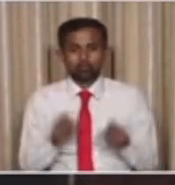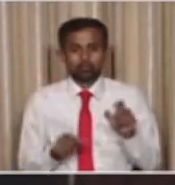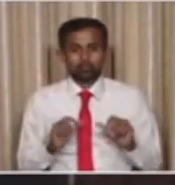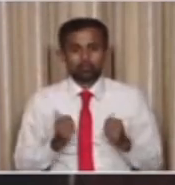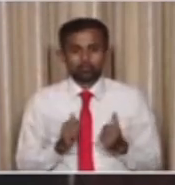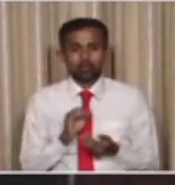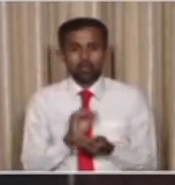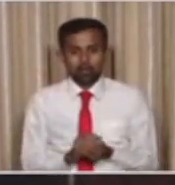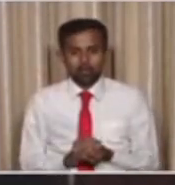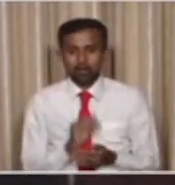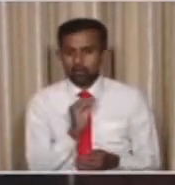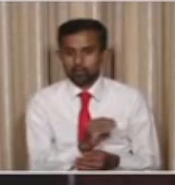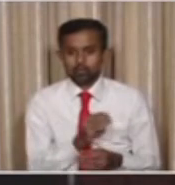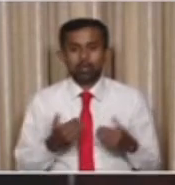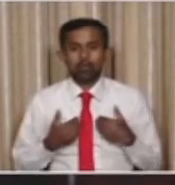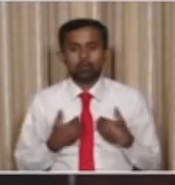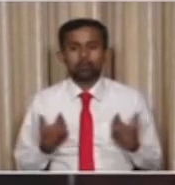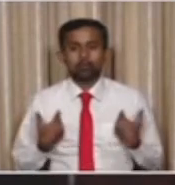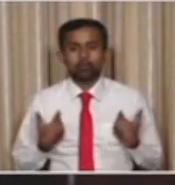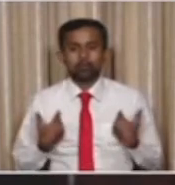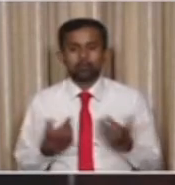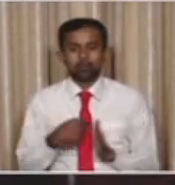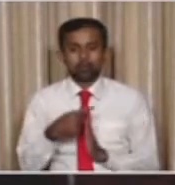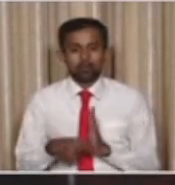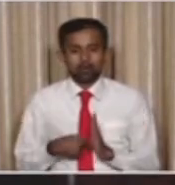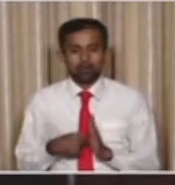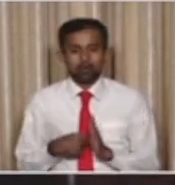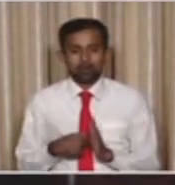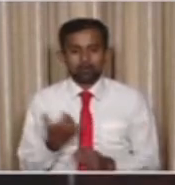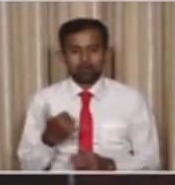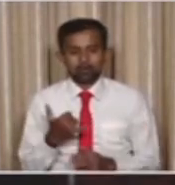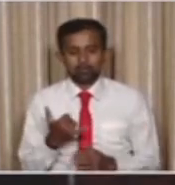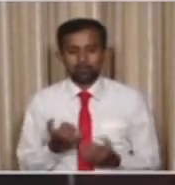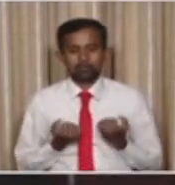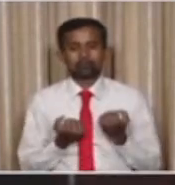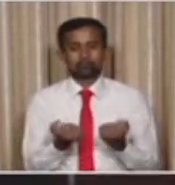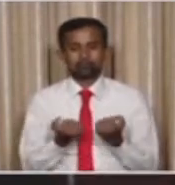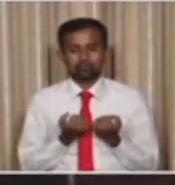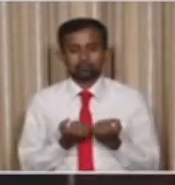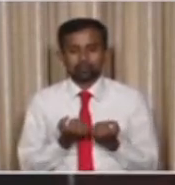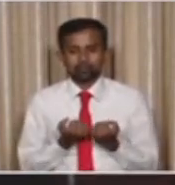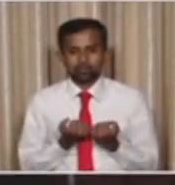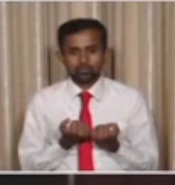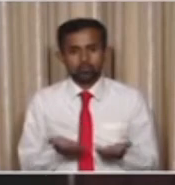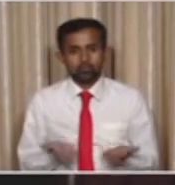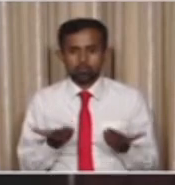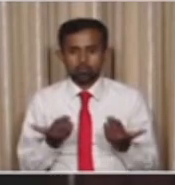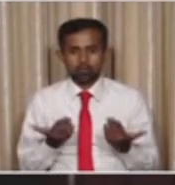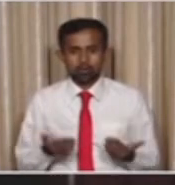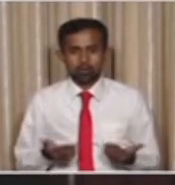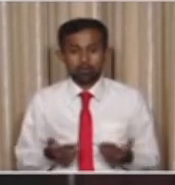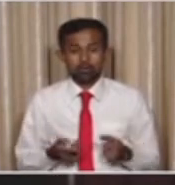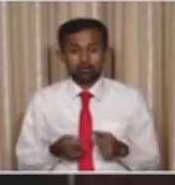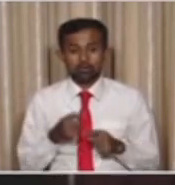ඉන්නවා නමුත් අපි අපේ රටේ යම් යම් දේවල් ප්‍රවාහන සේවය යම් යම් දේවල් සිද්ධ වෙලා තියෙනවා අද වෙනකොට